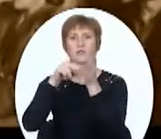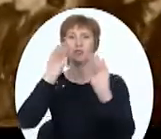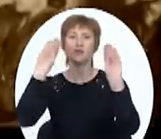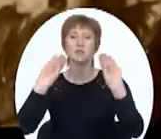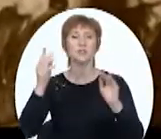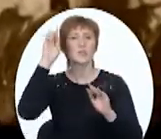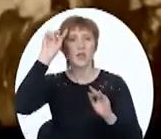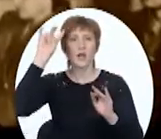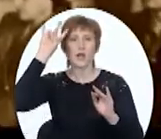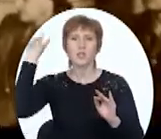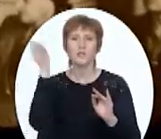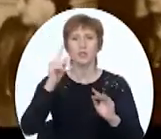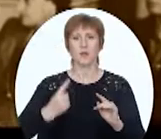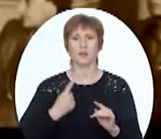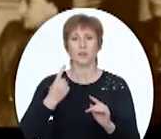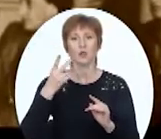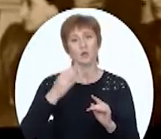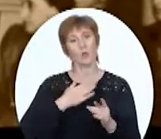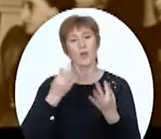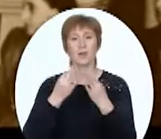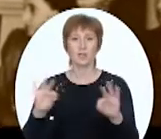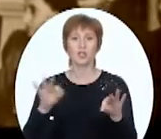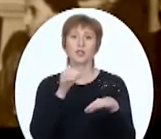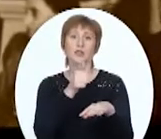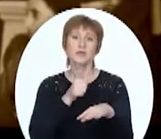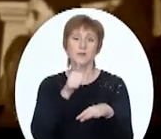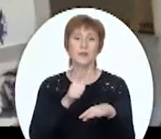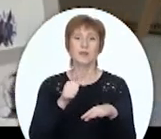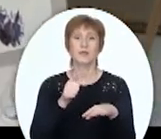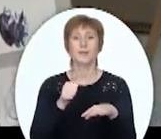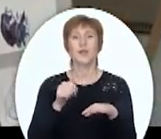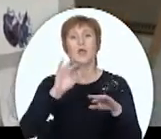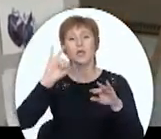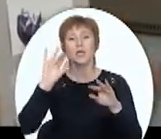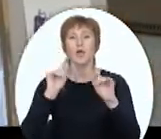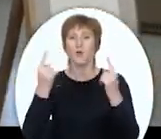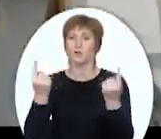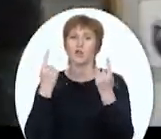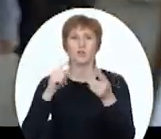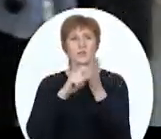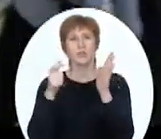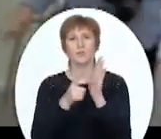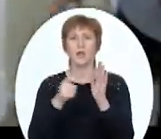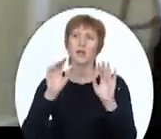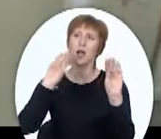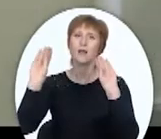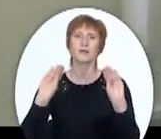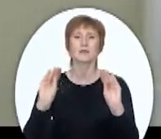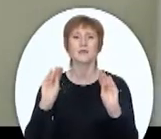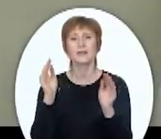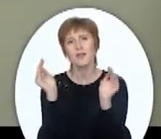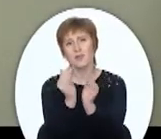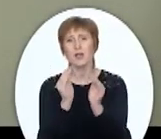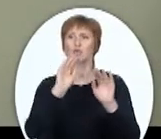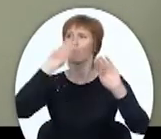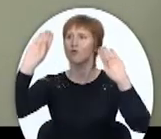картины уже известных мастеров. Но нам разрешили провести небольшой эксперимент и в торжественном Врубелевском зале организовать